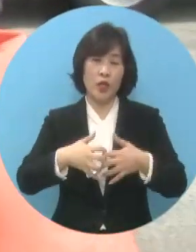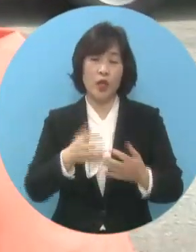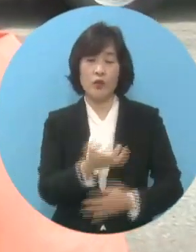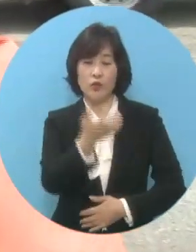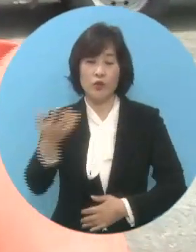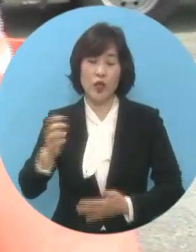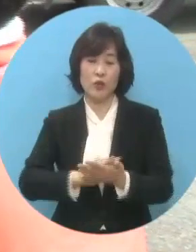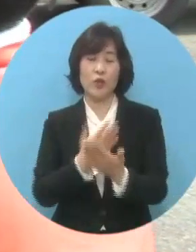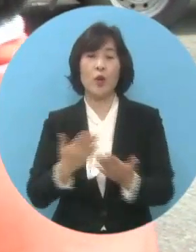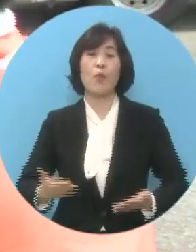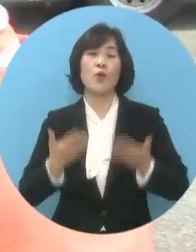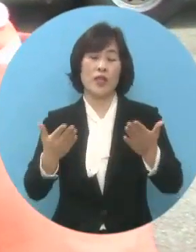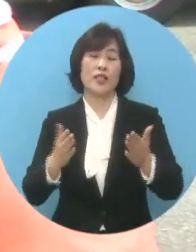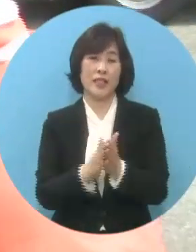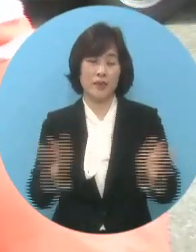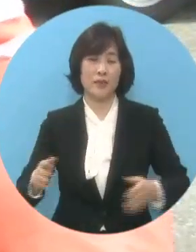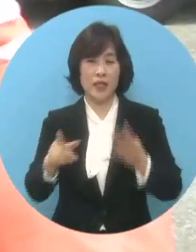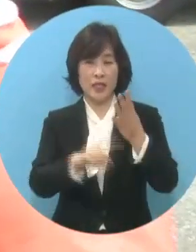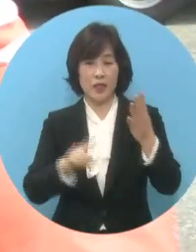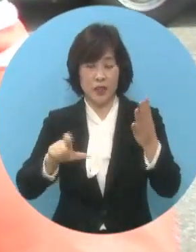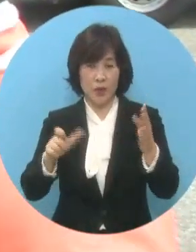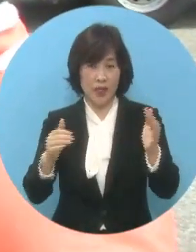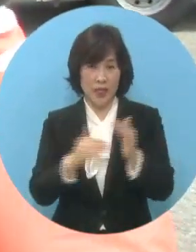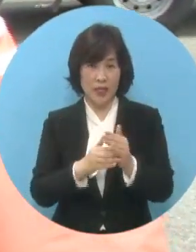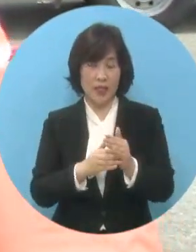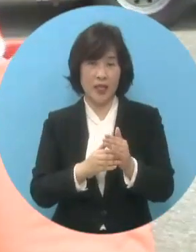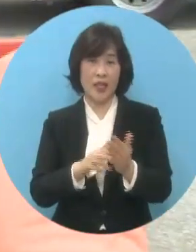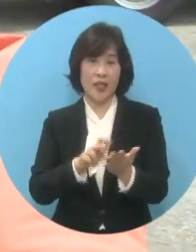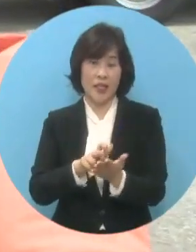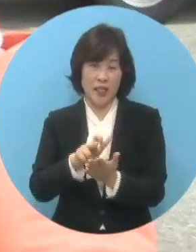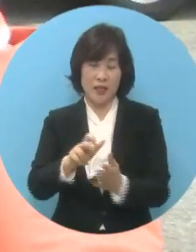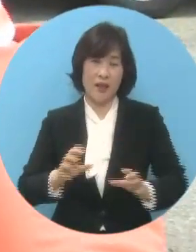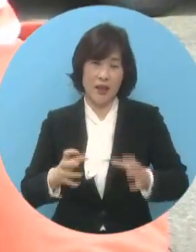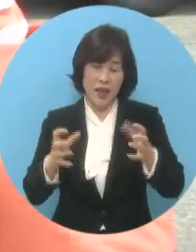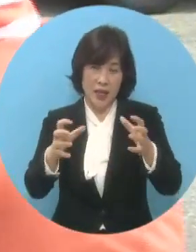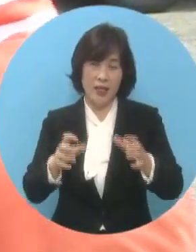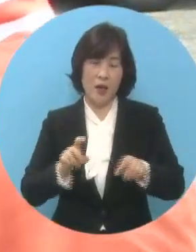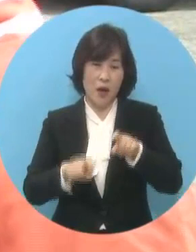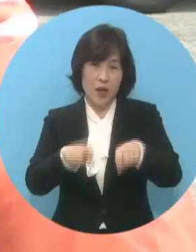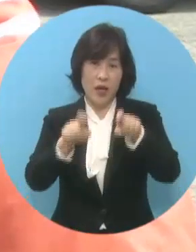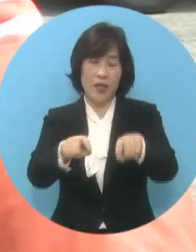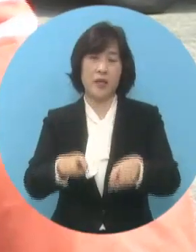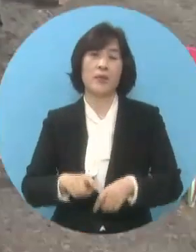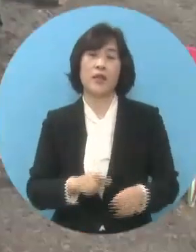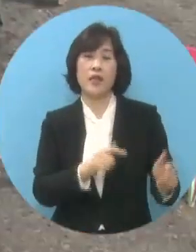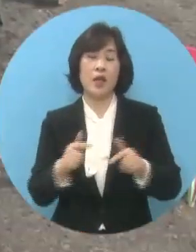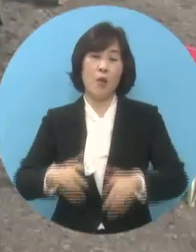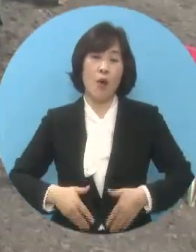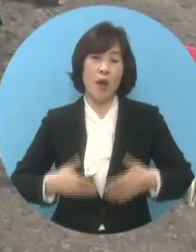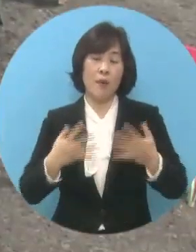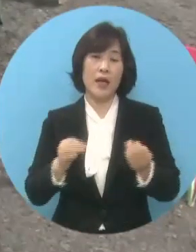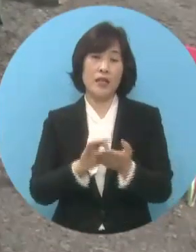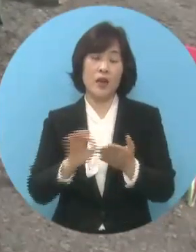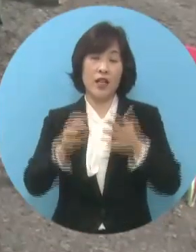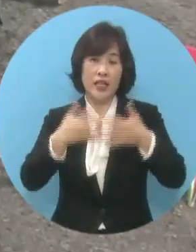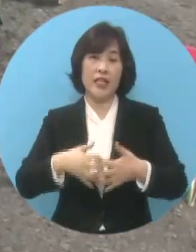합니다. 오는 4월 15일까지 트랙터, 이앙기, 관리기, 경운기 등 봄철에 많이 사용하는 농기계를